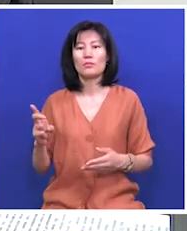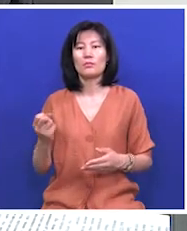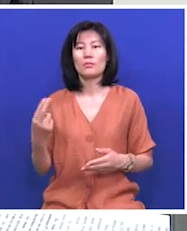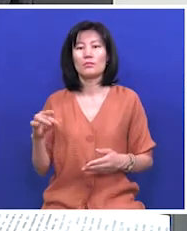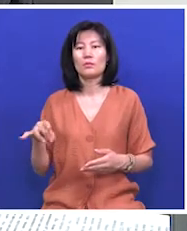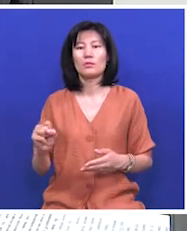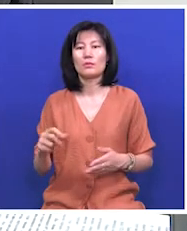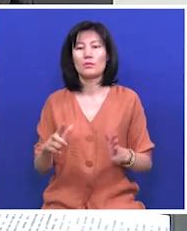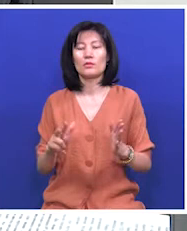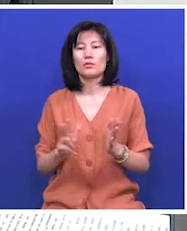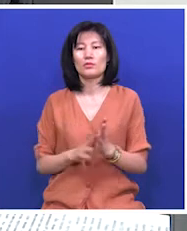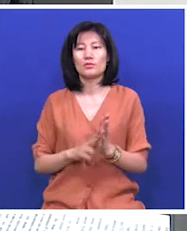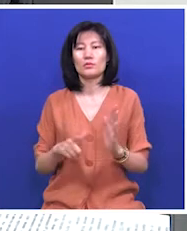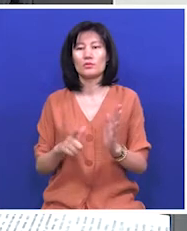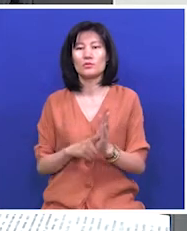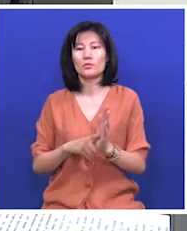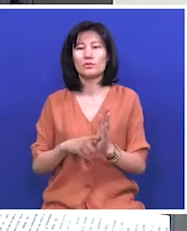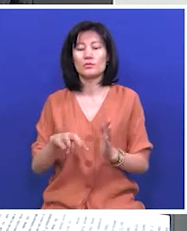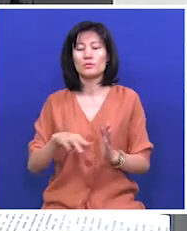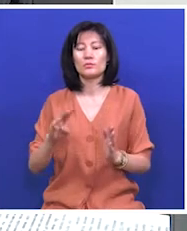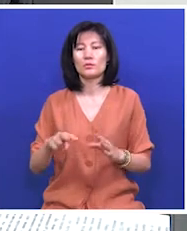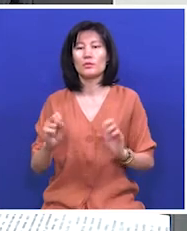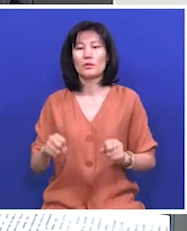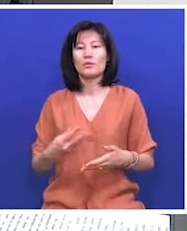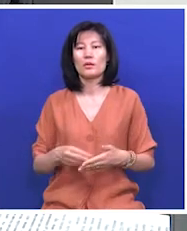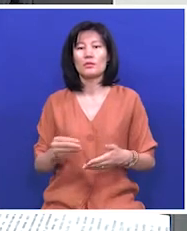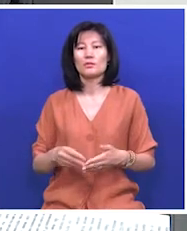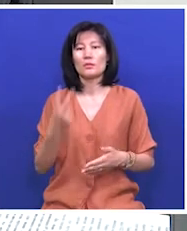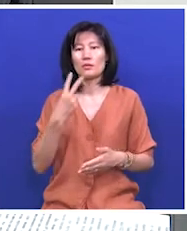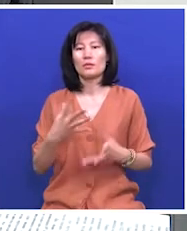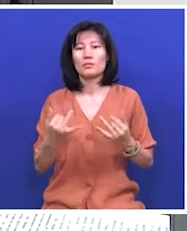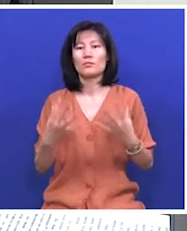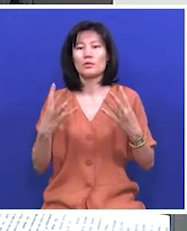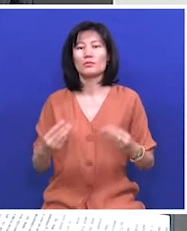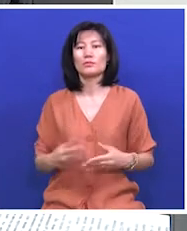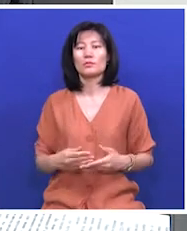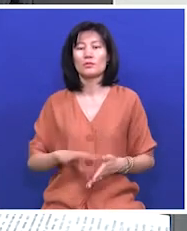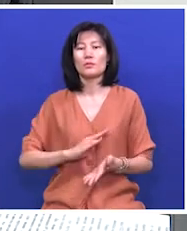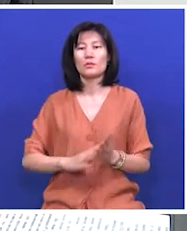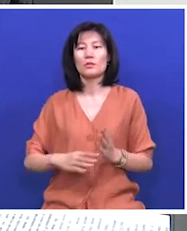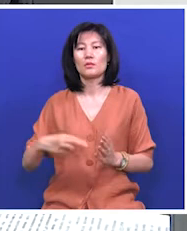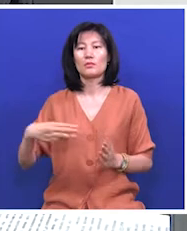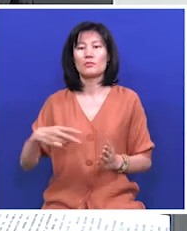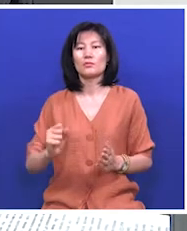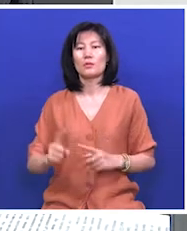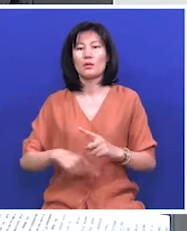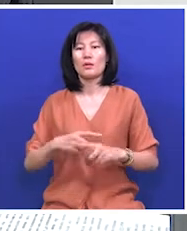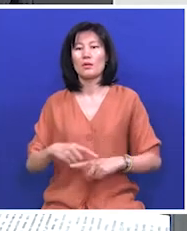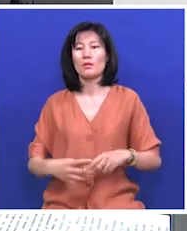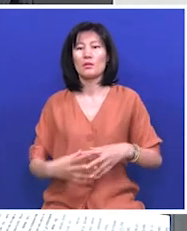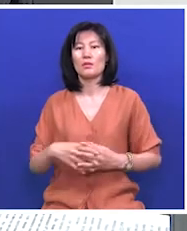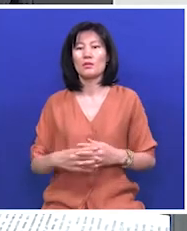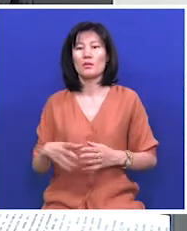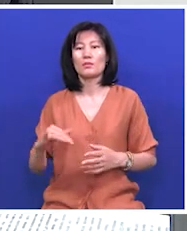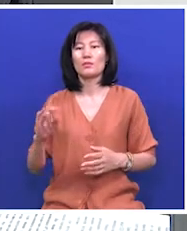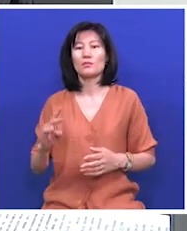бағдарламаға 3.7 миллиард қаржы қаралған. Бүгінгі таңда 40 мың тоннадан астам